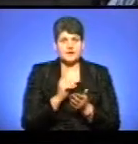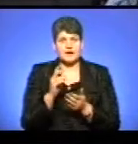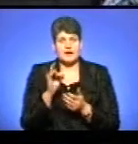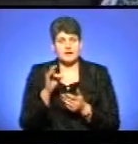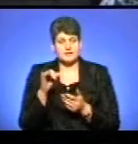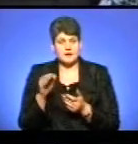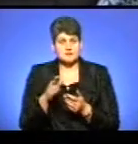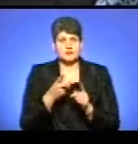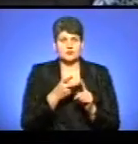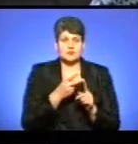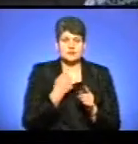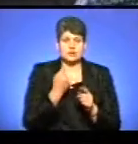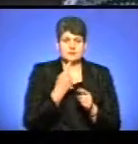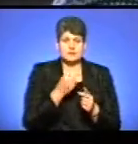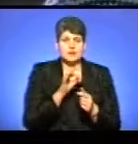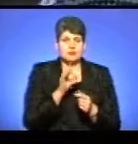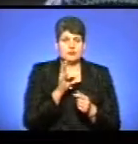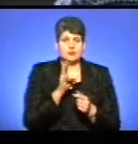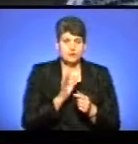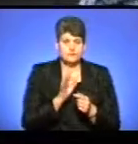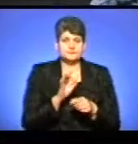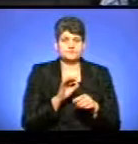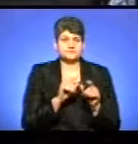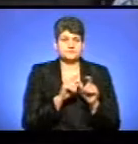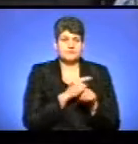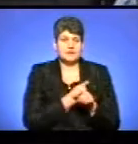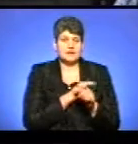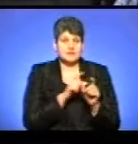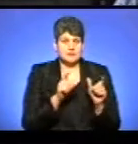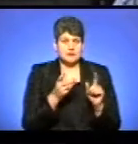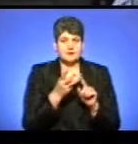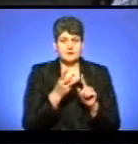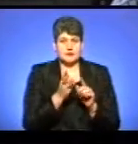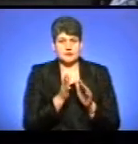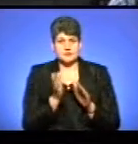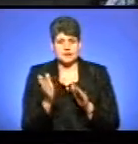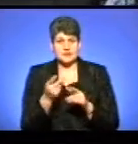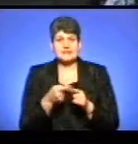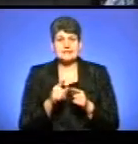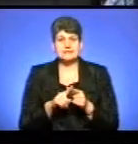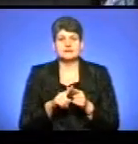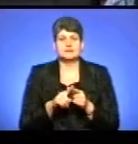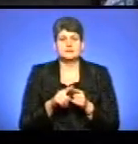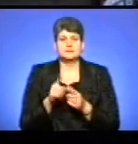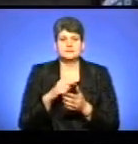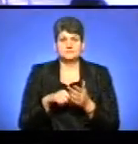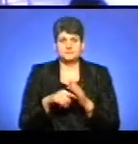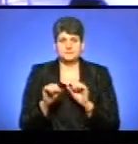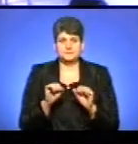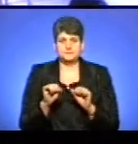Карітас, друге – це є обласний онкодиспансер. Третя сторона в проєкті соціального таксі – це є міська